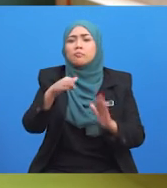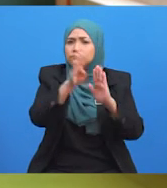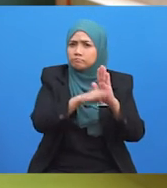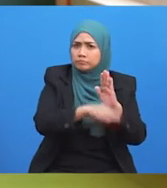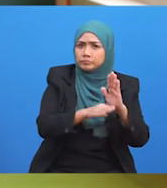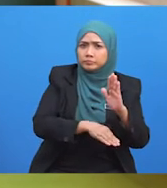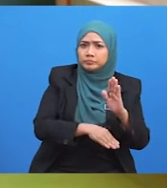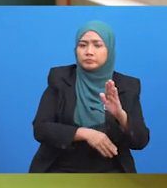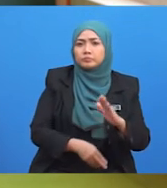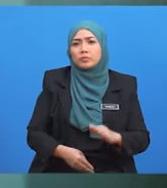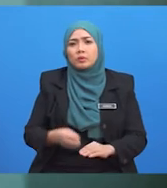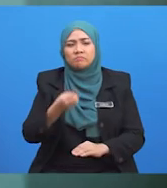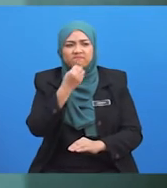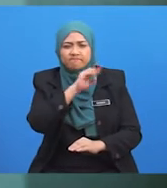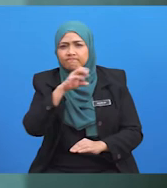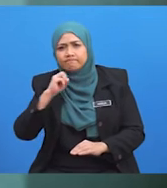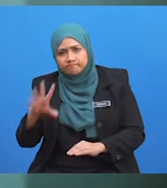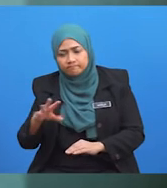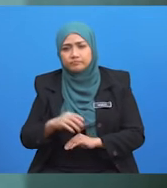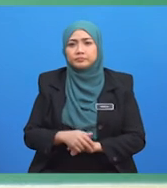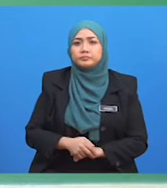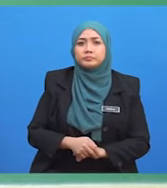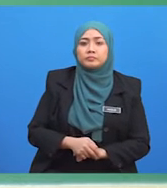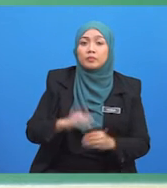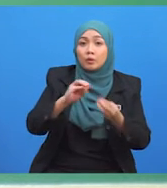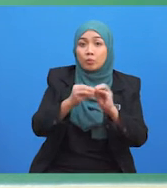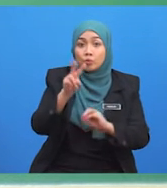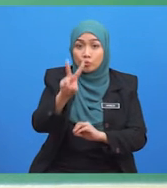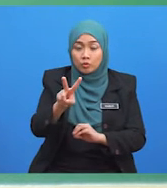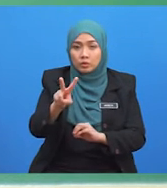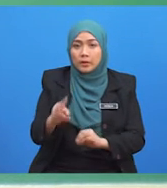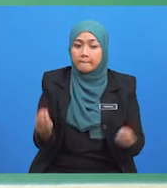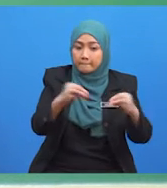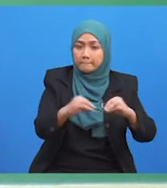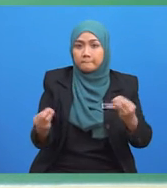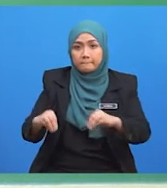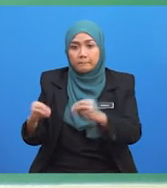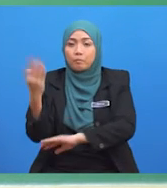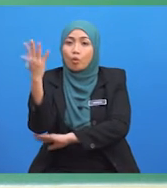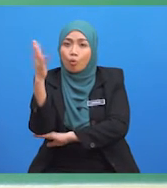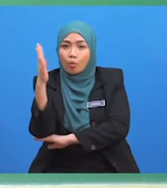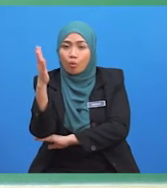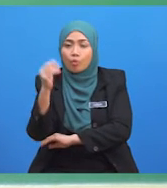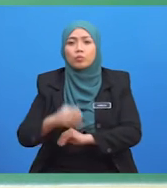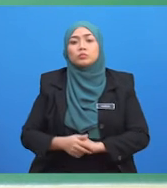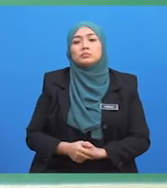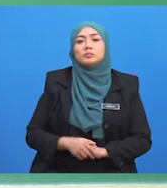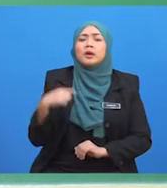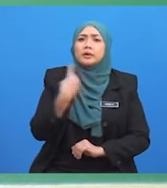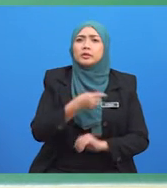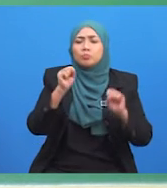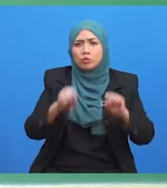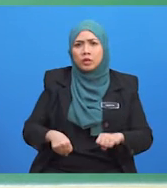mengurangkan pencemaran. Kedua ialah aktiviti penanaman pokok. Kita